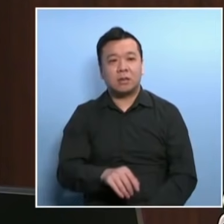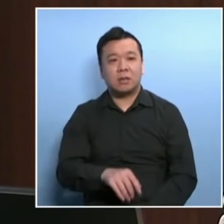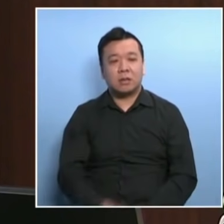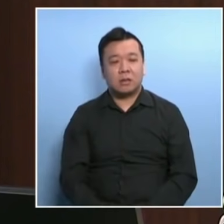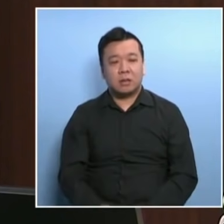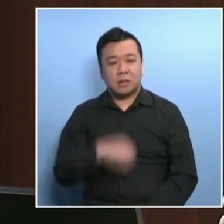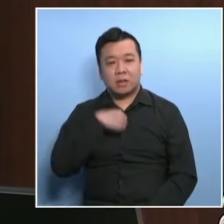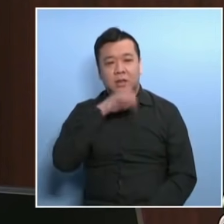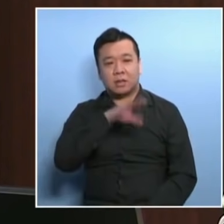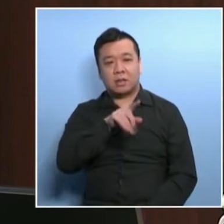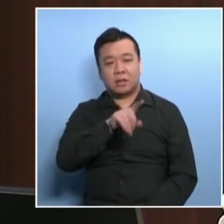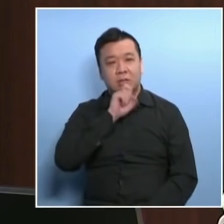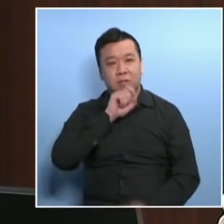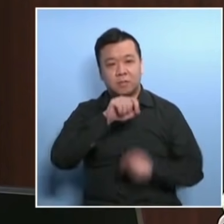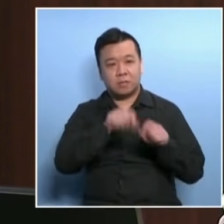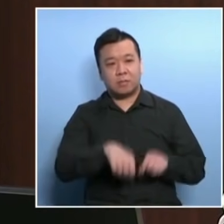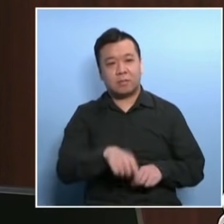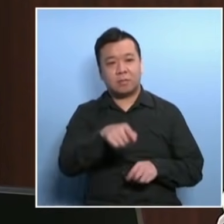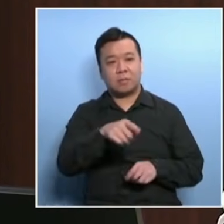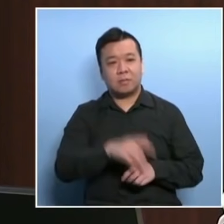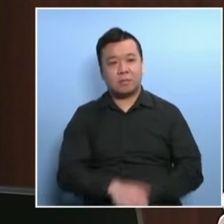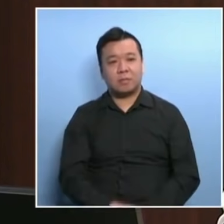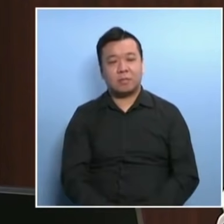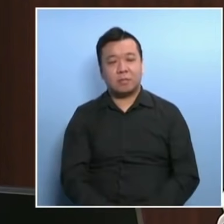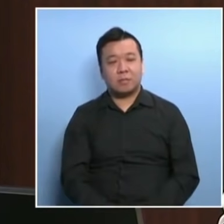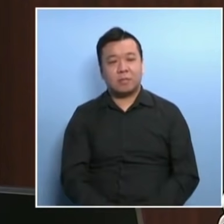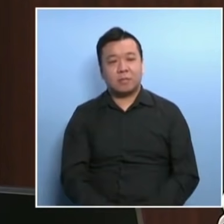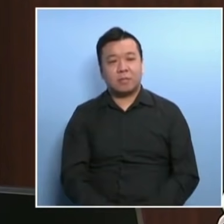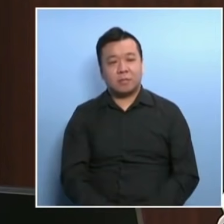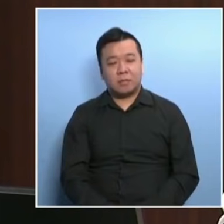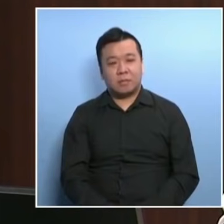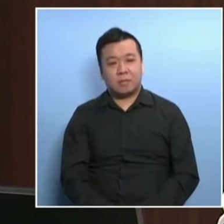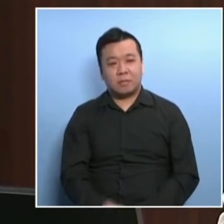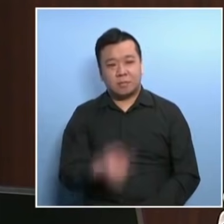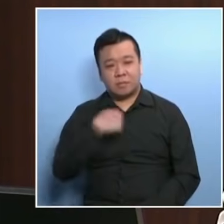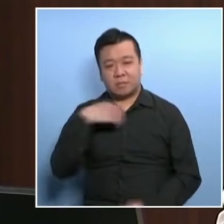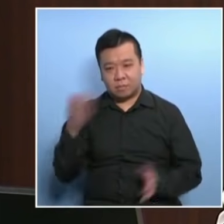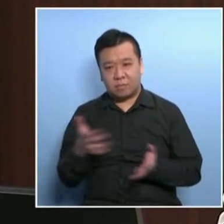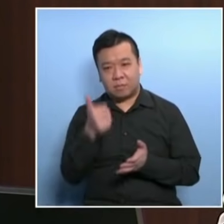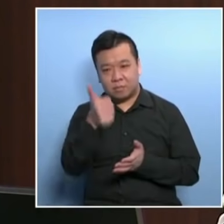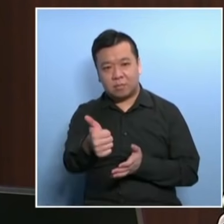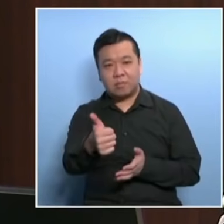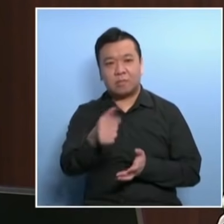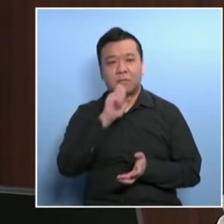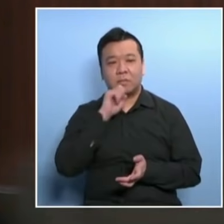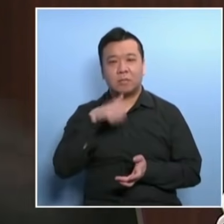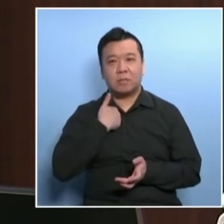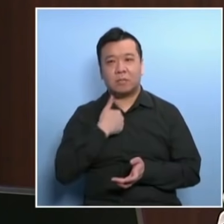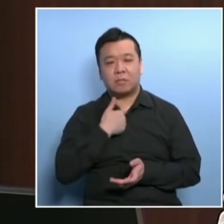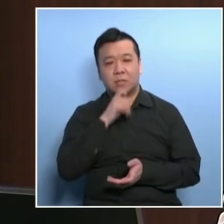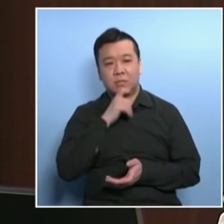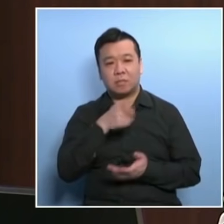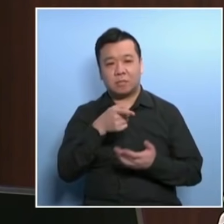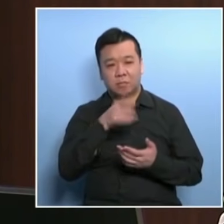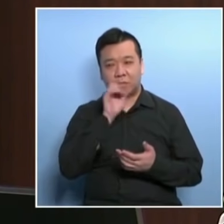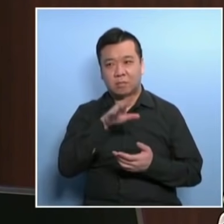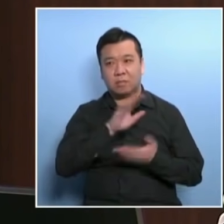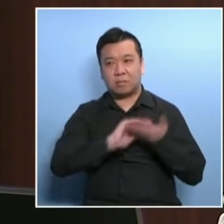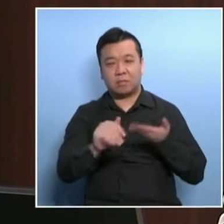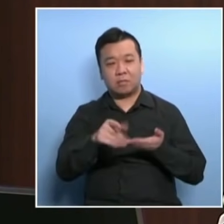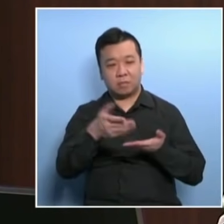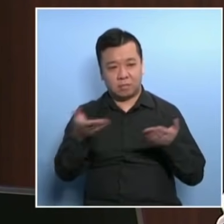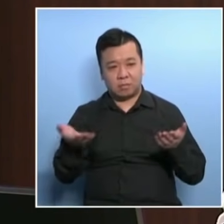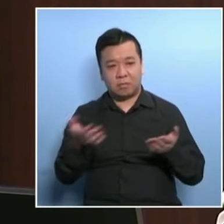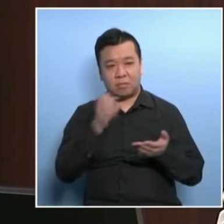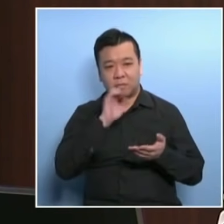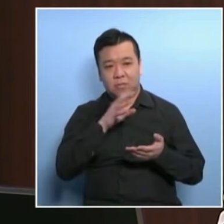那些出了問題的害群之馬，亦都有表揚好的老師，大家都說是一個